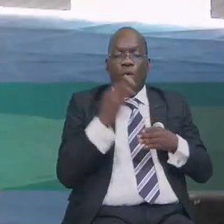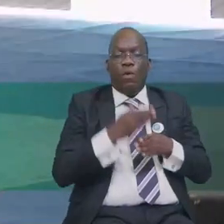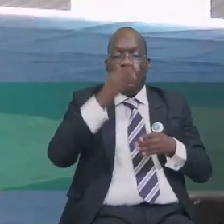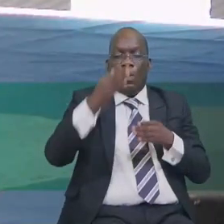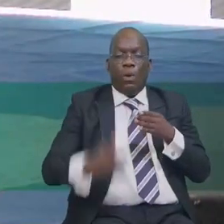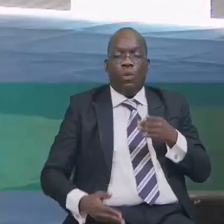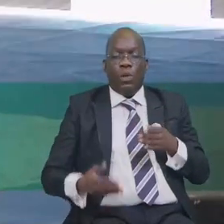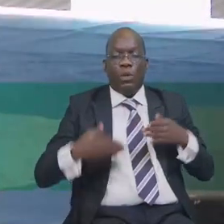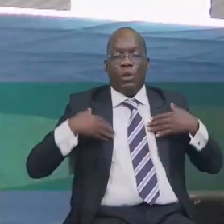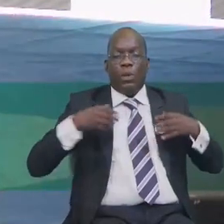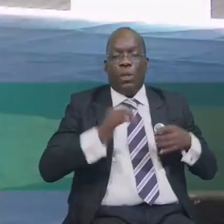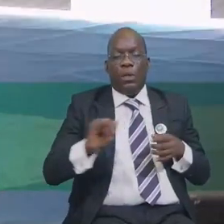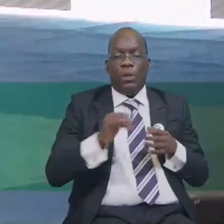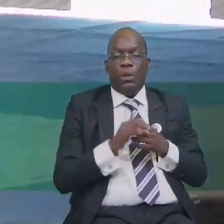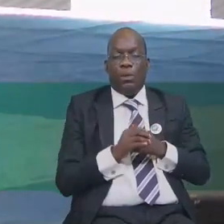temps.